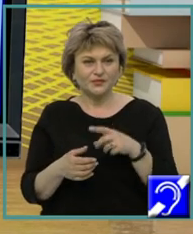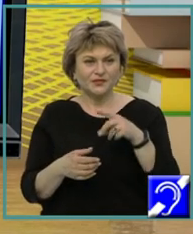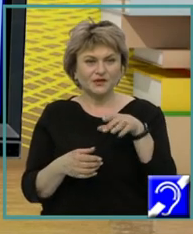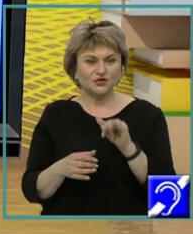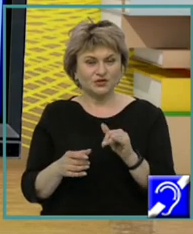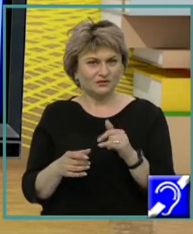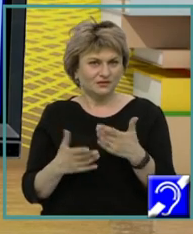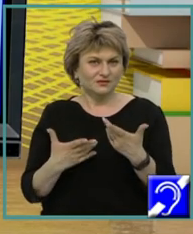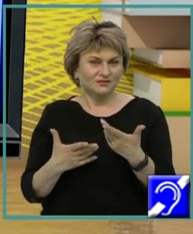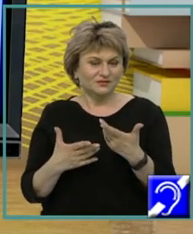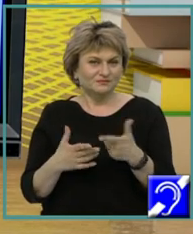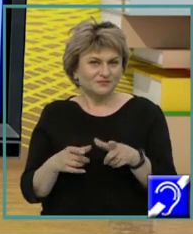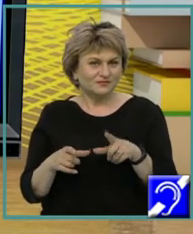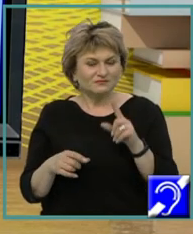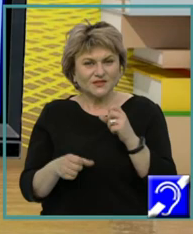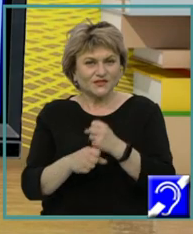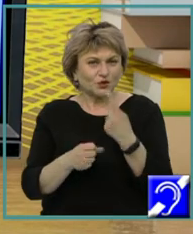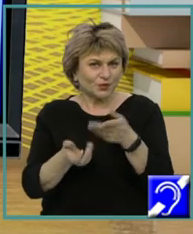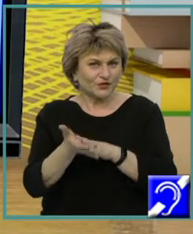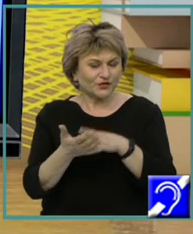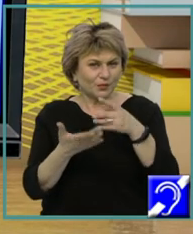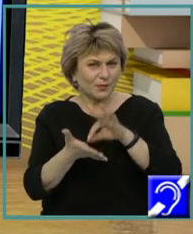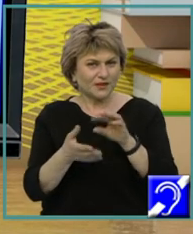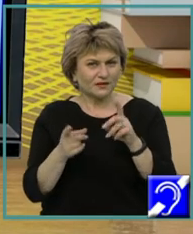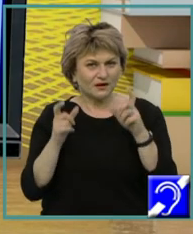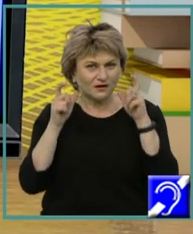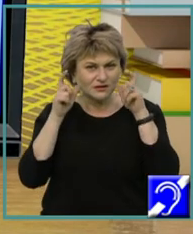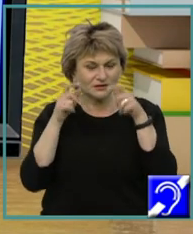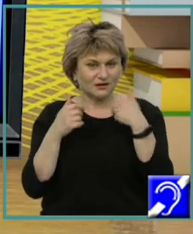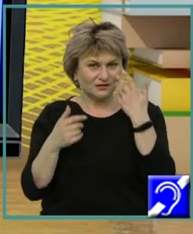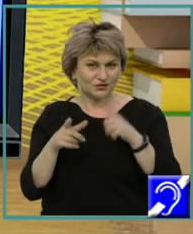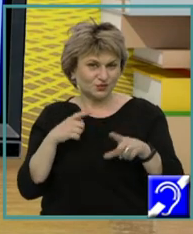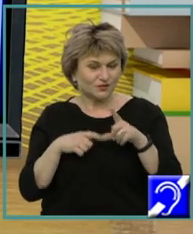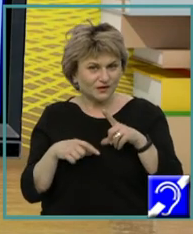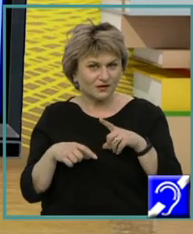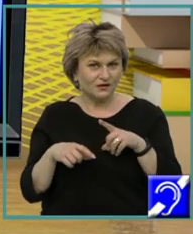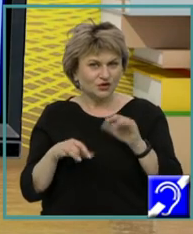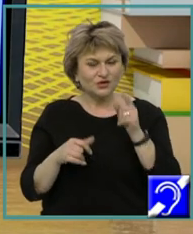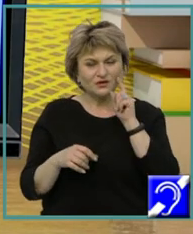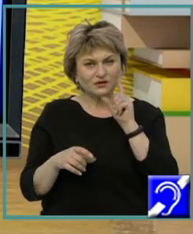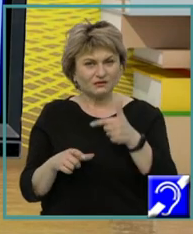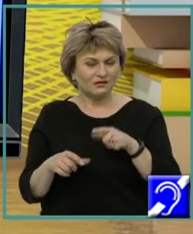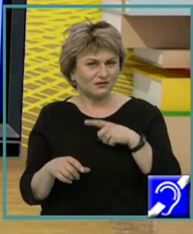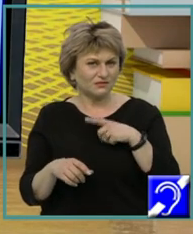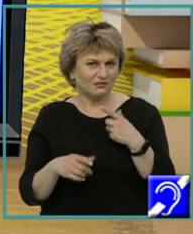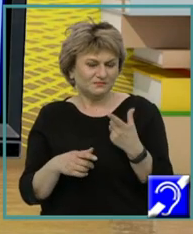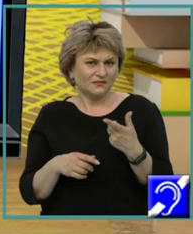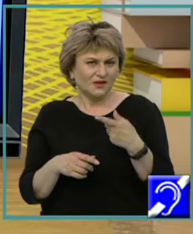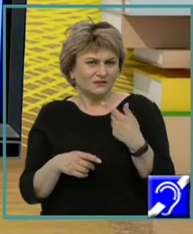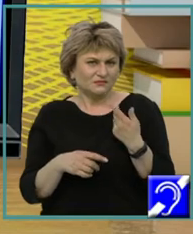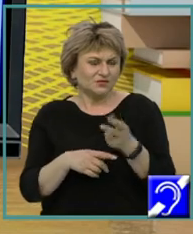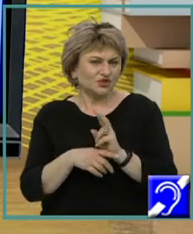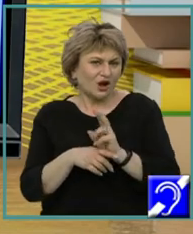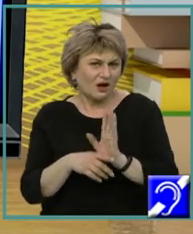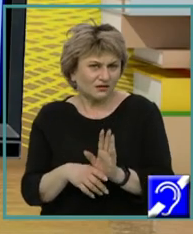el și le evocă între un moment de criză când suferă și crede că este înșelat aducerea